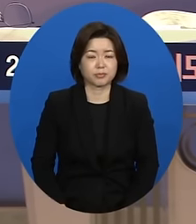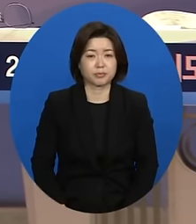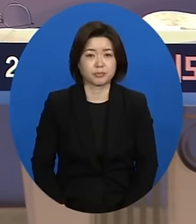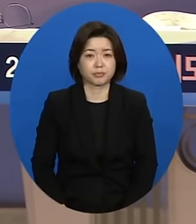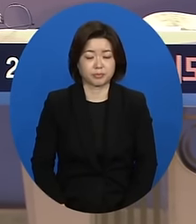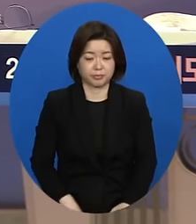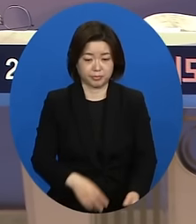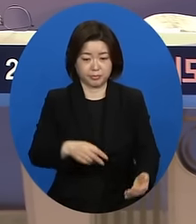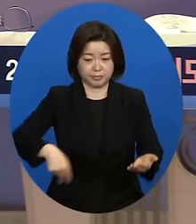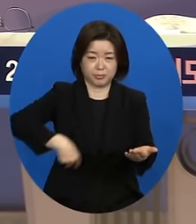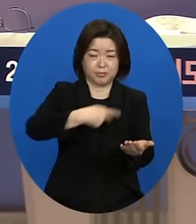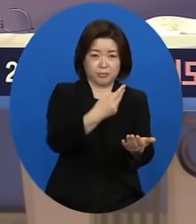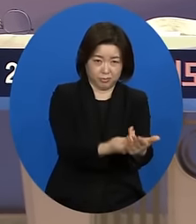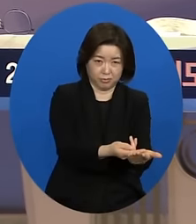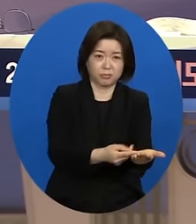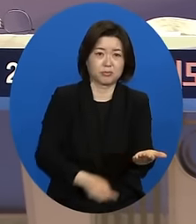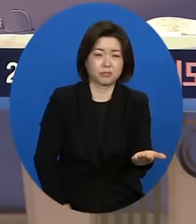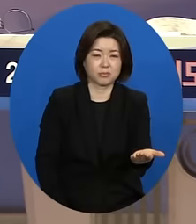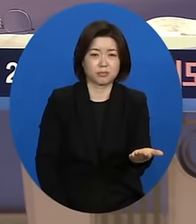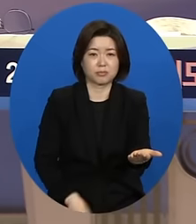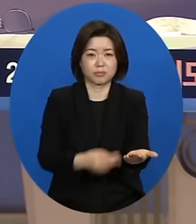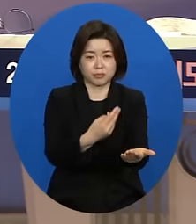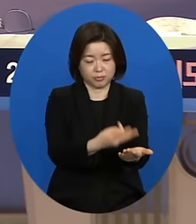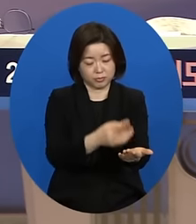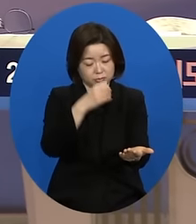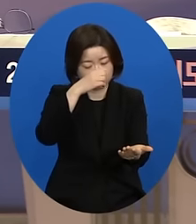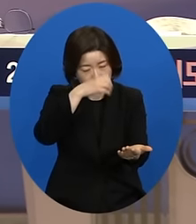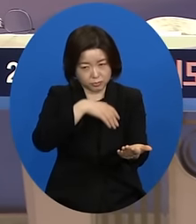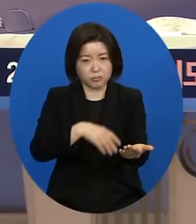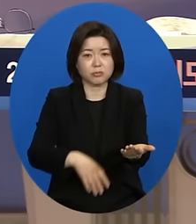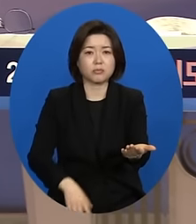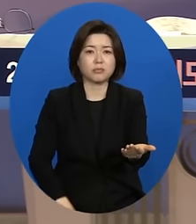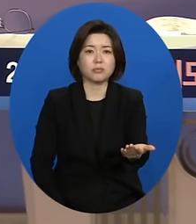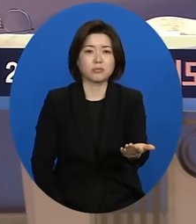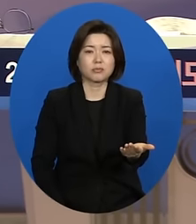침대에다 던져줘서 거기서 그냥